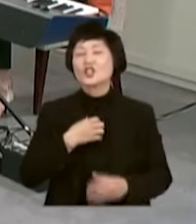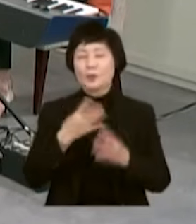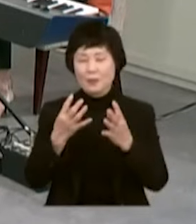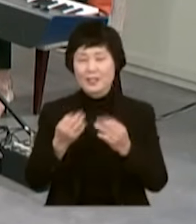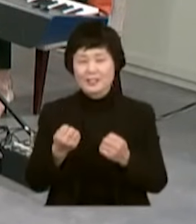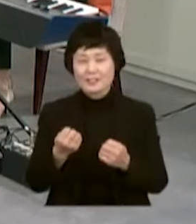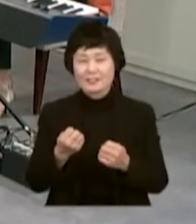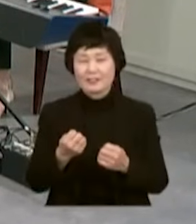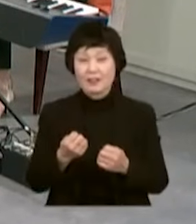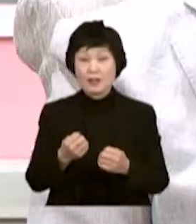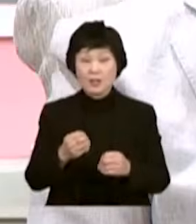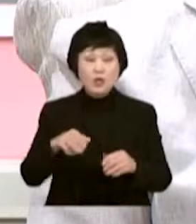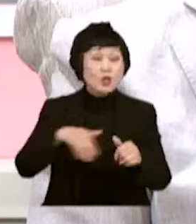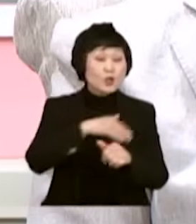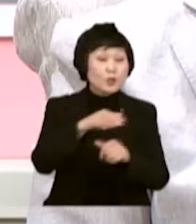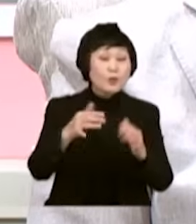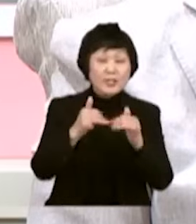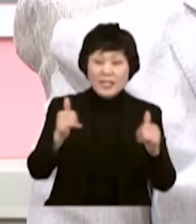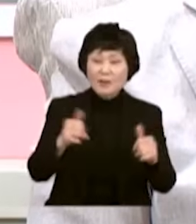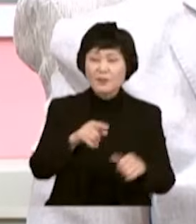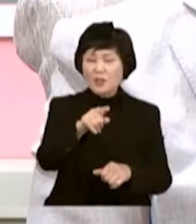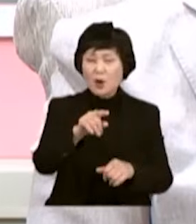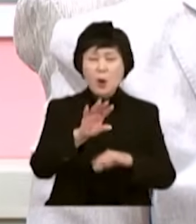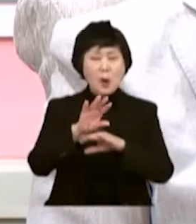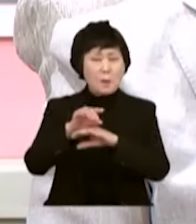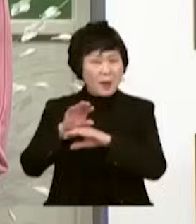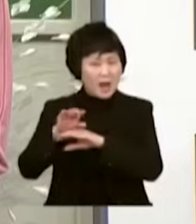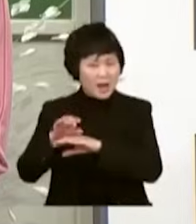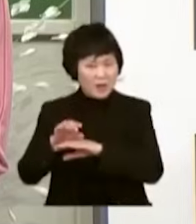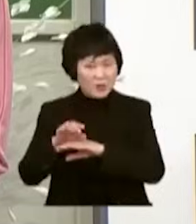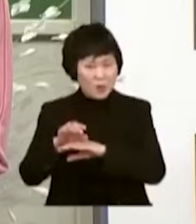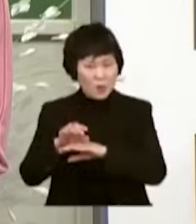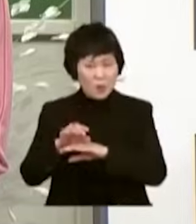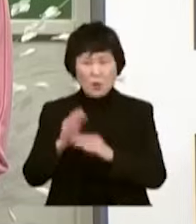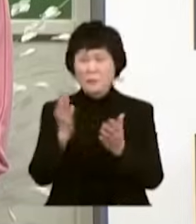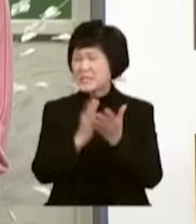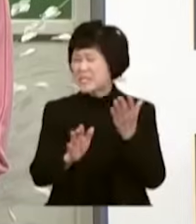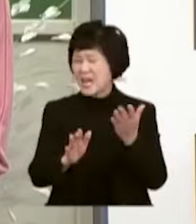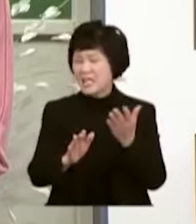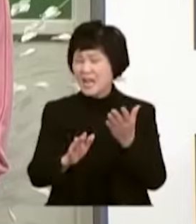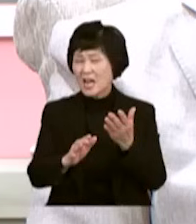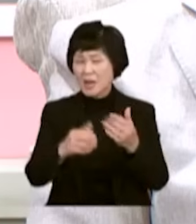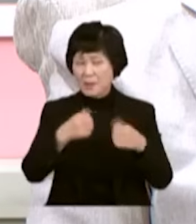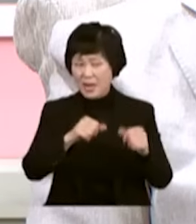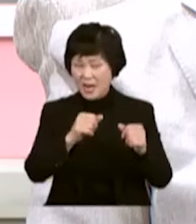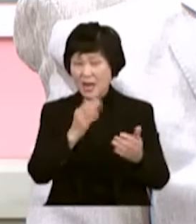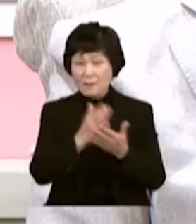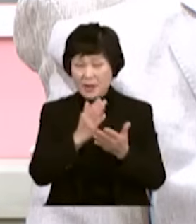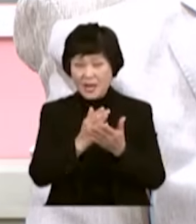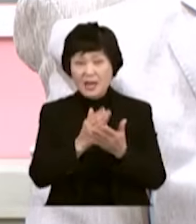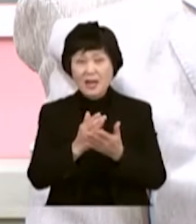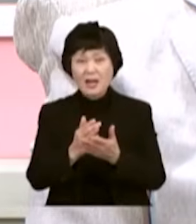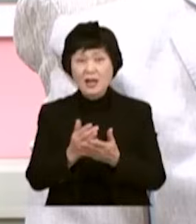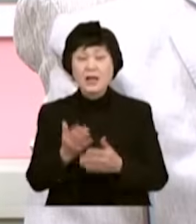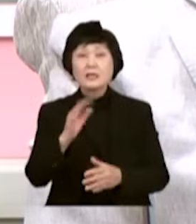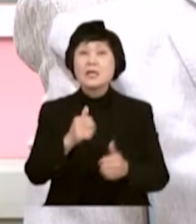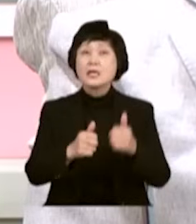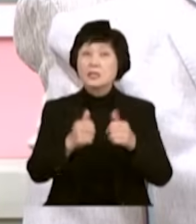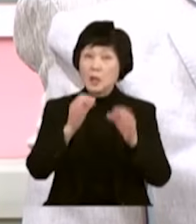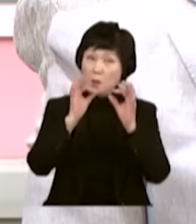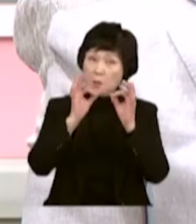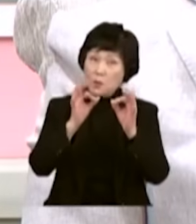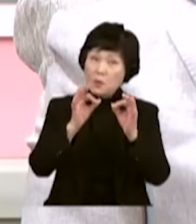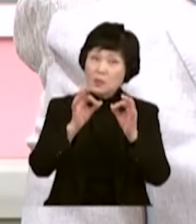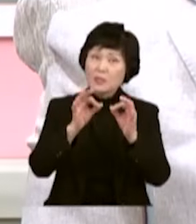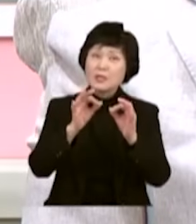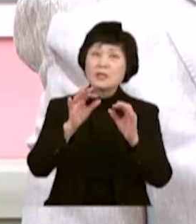영구야, 너는 방송 안 맞는다. 그러니까 빨리 저 포기하라는 얘기를 많이 할 아니, 정도로. 나는 될 줄 알았어, 근데. 정말로요? 사실 시험을 이제 볼 때마다